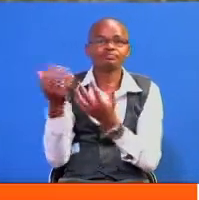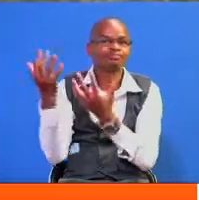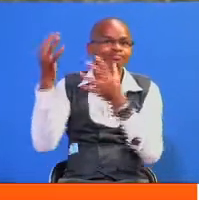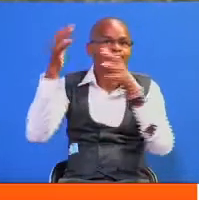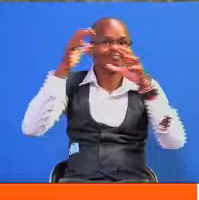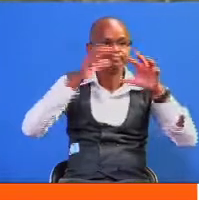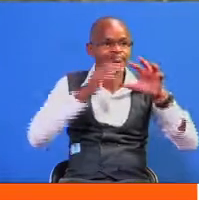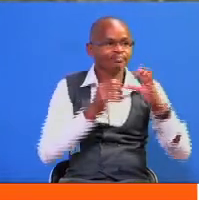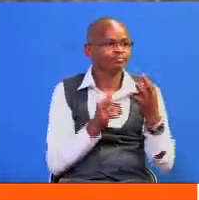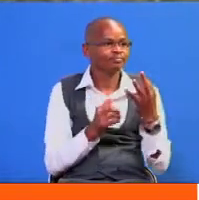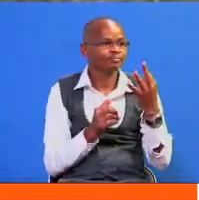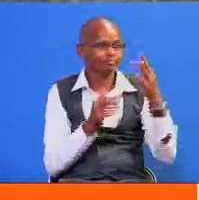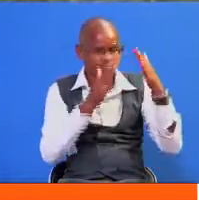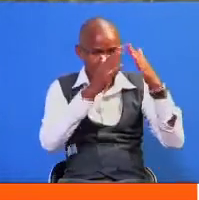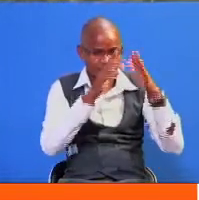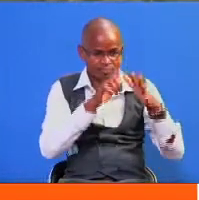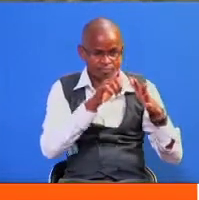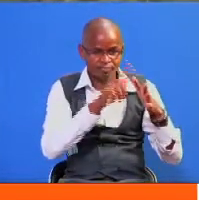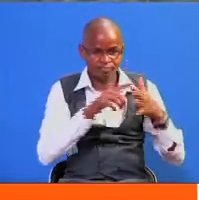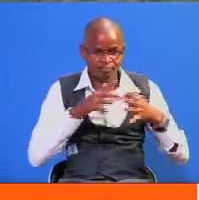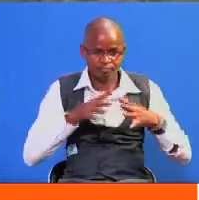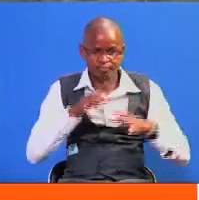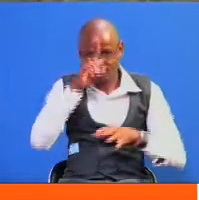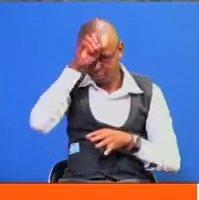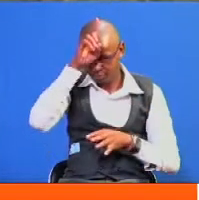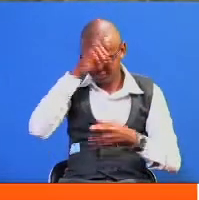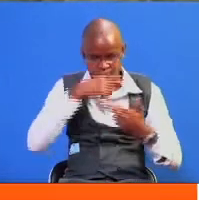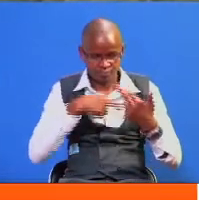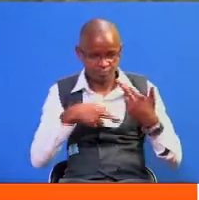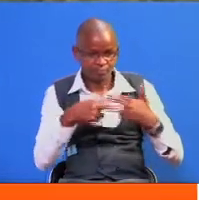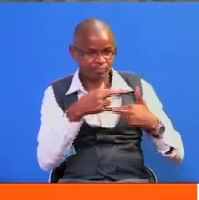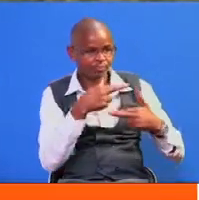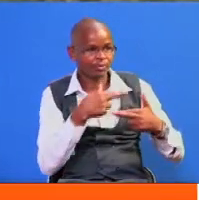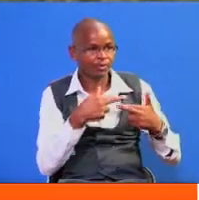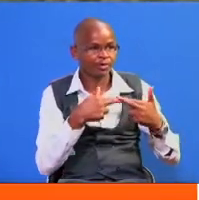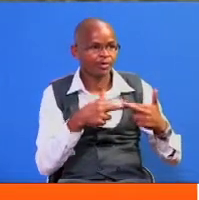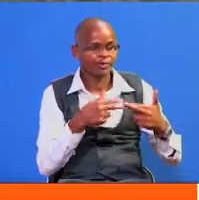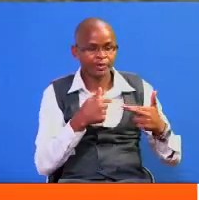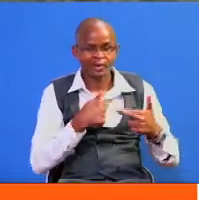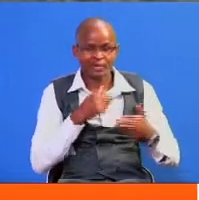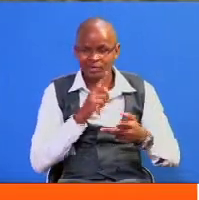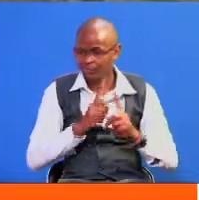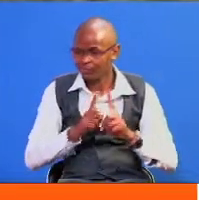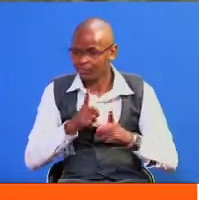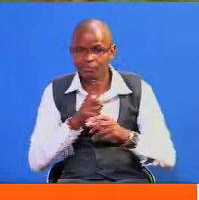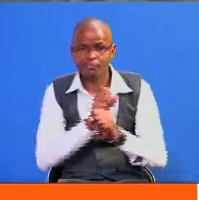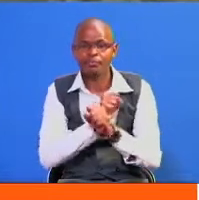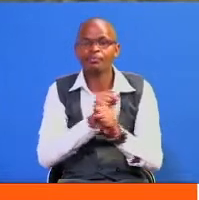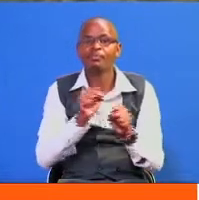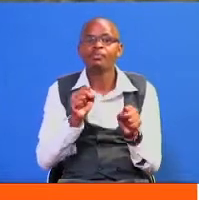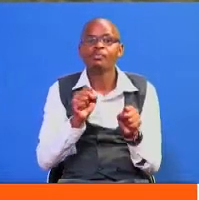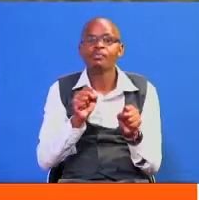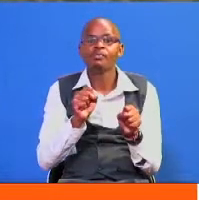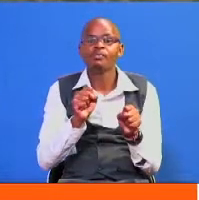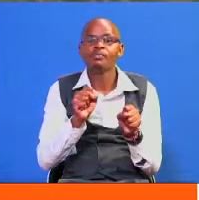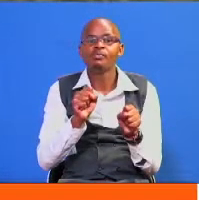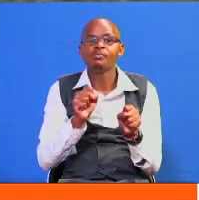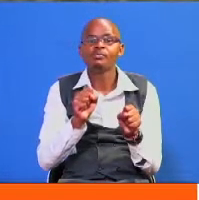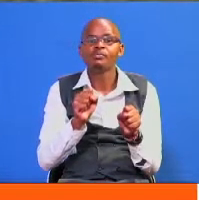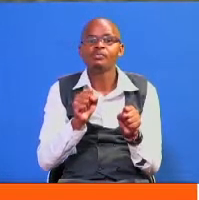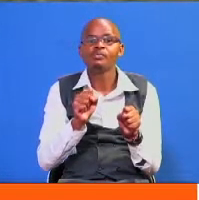3. Alafu watu wa kijiji wakareact. Mimi nikakimbia hapo nika rescue.